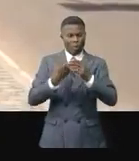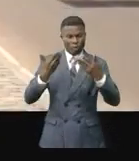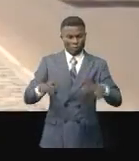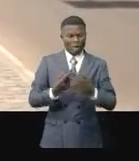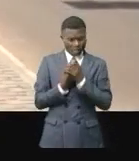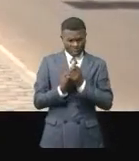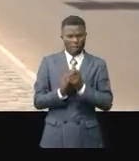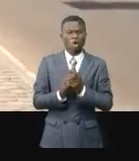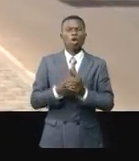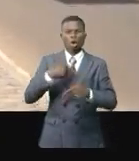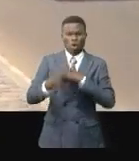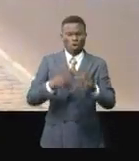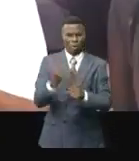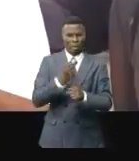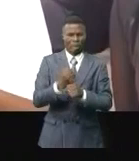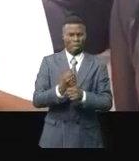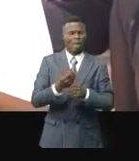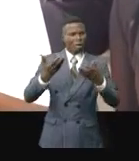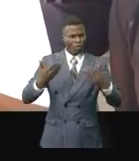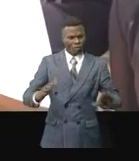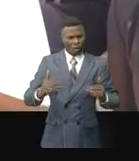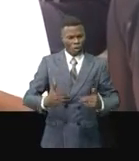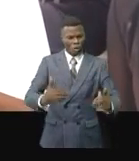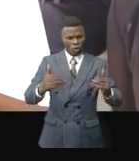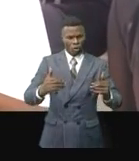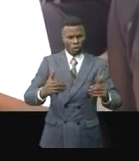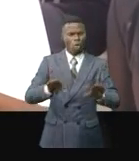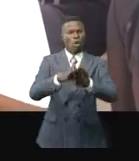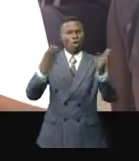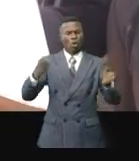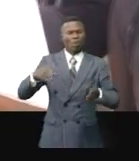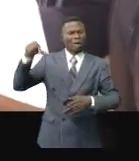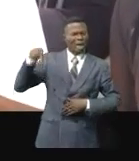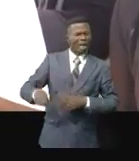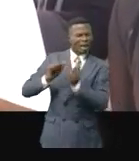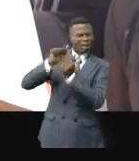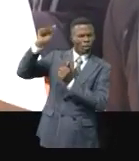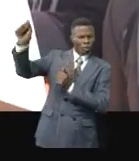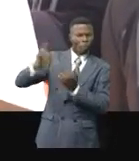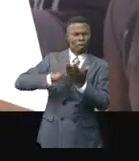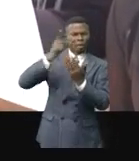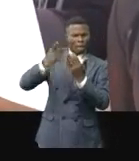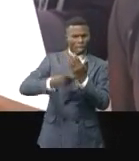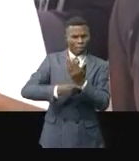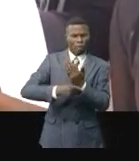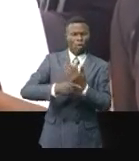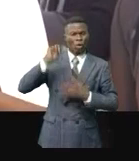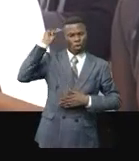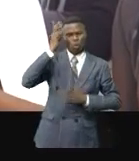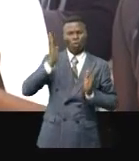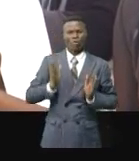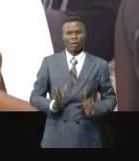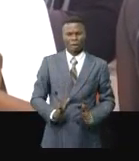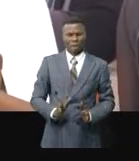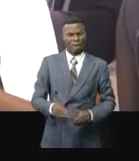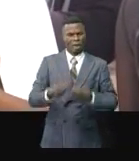et nous allons aussi continuer les travaux de désengorger les quartiers dans les périphériques. Le programme de son Excellence, Monsieur le Gouverneur,